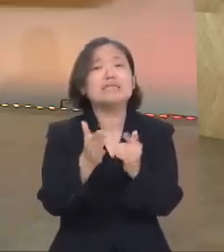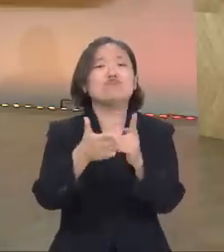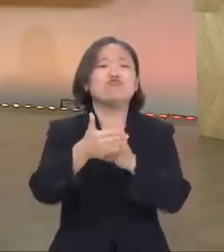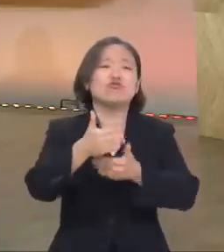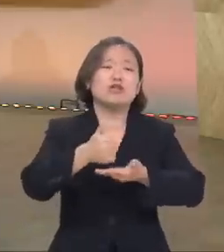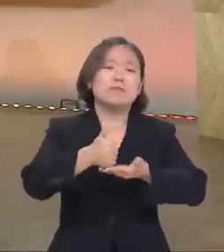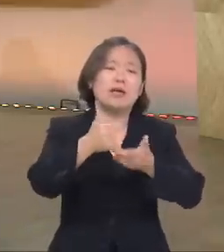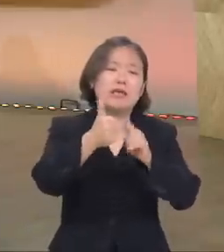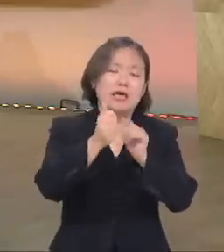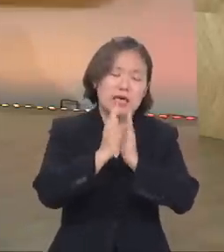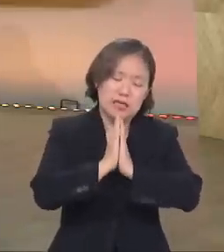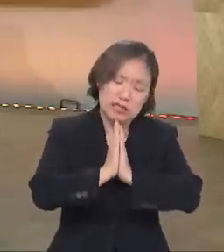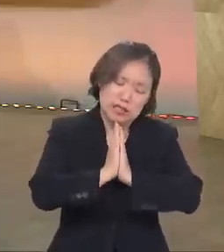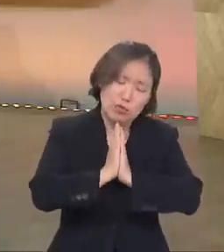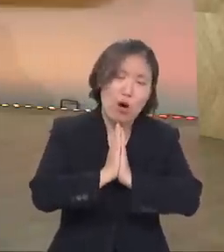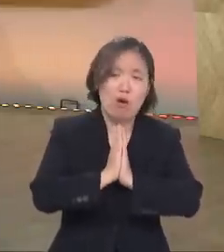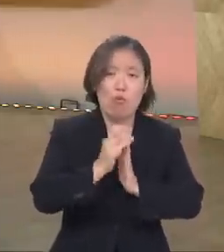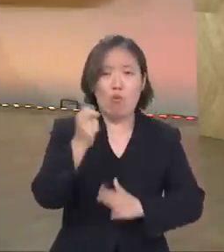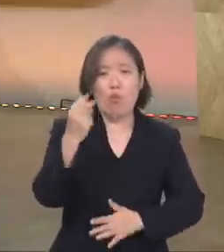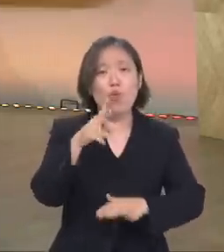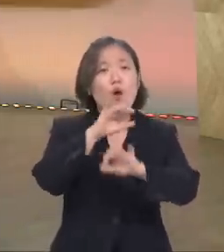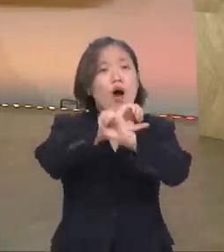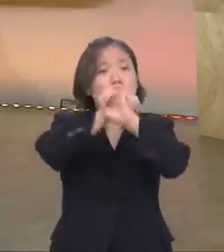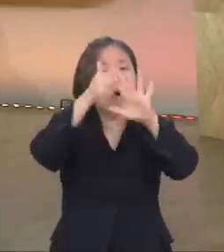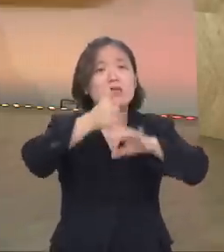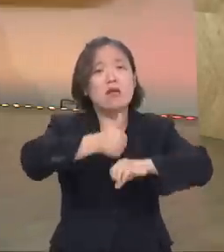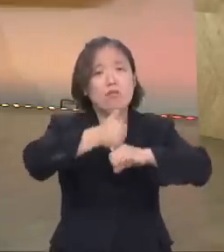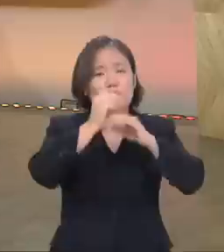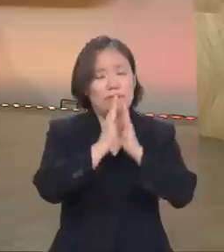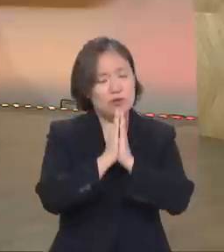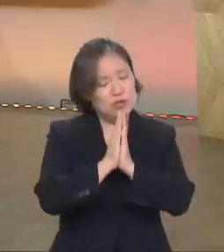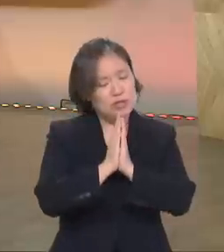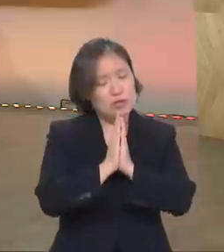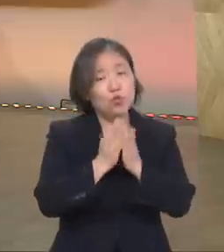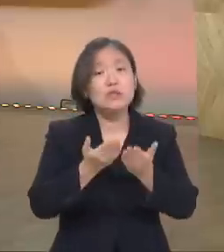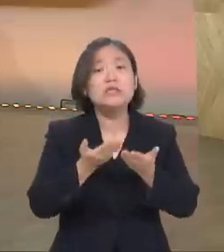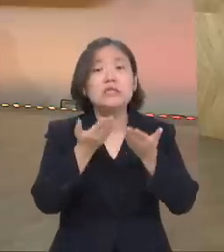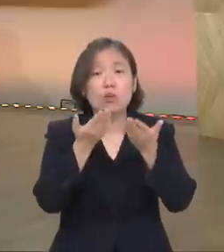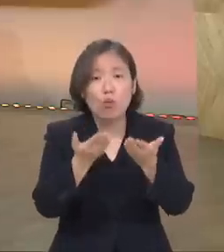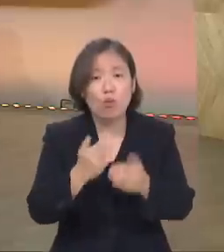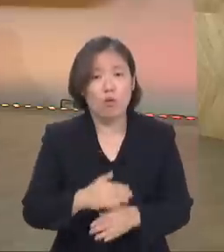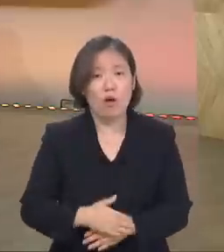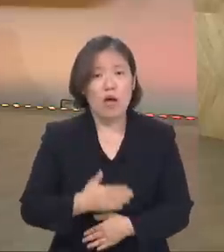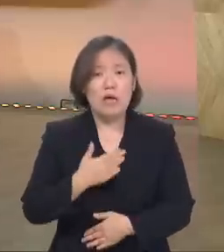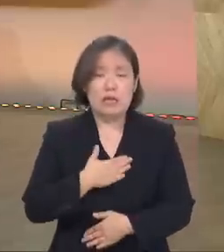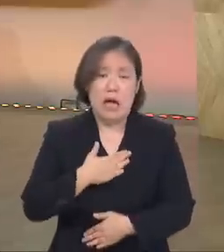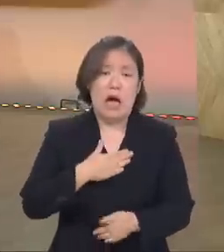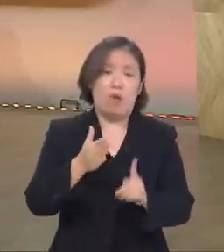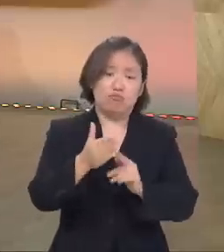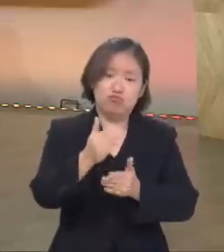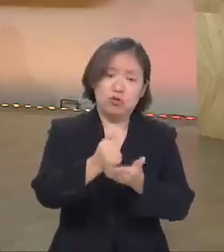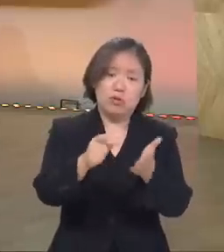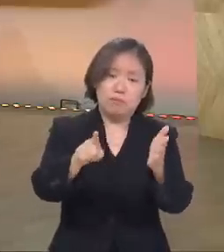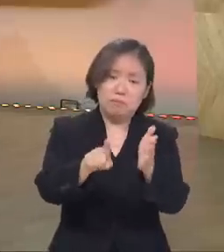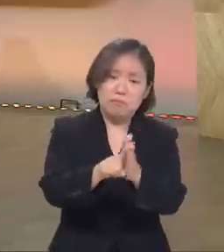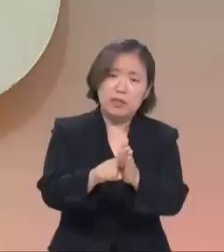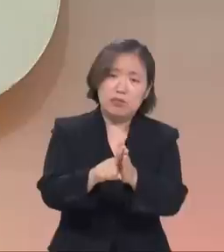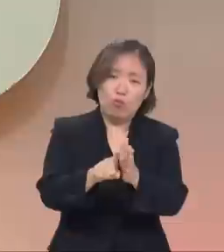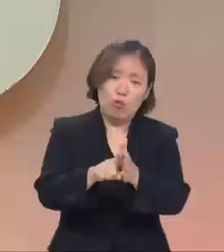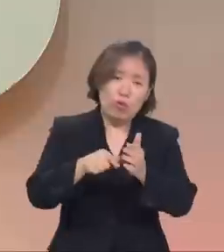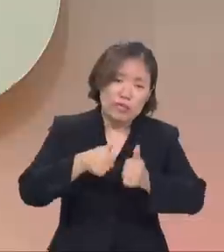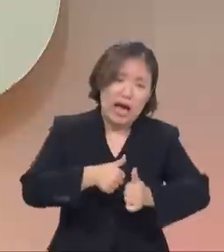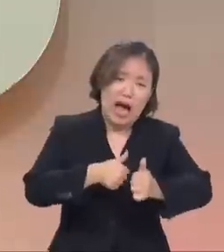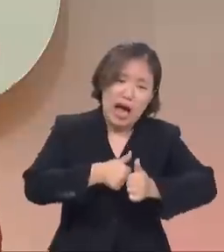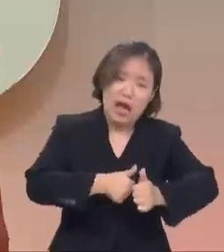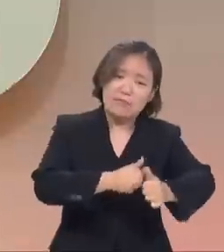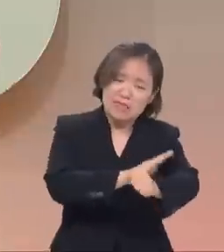기도하고 그렇게 관세음보살님을 기도하고 그렇게 부처님 믿고 의지하면서 살아왔는데 내가 그렇게